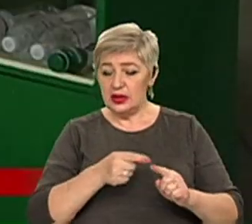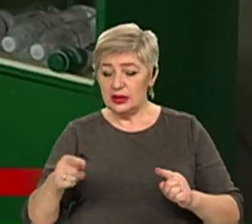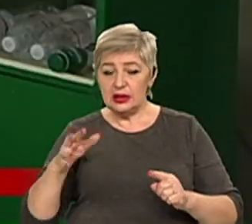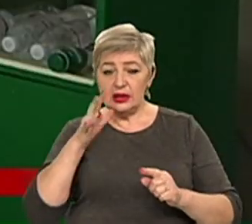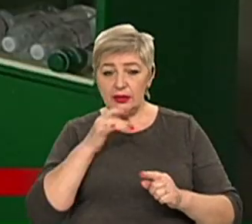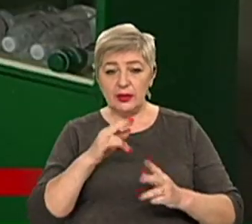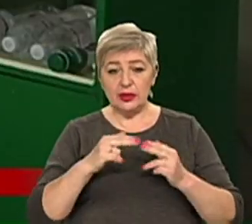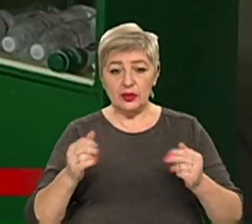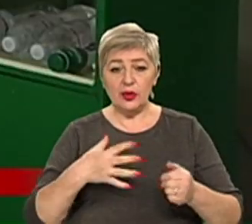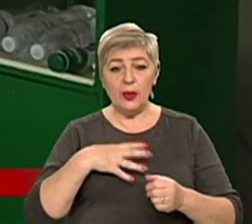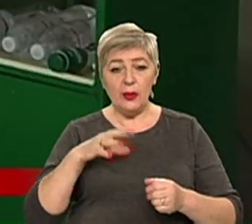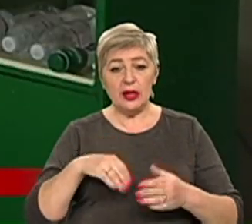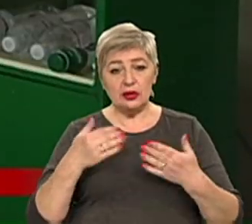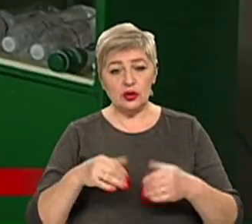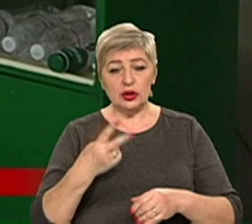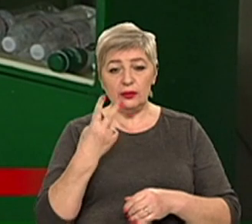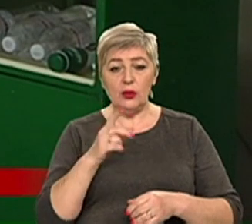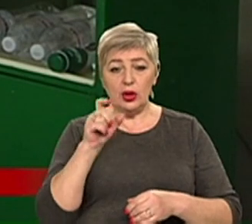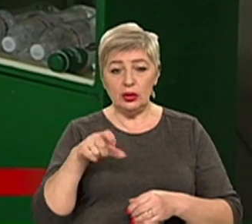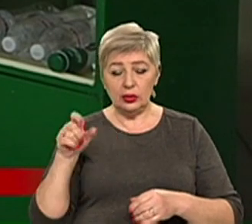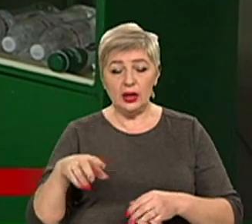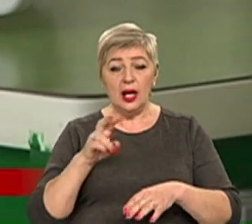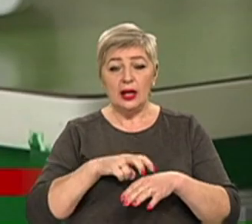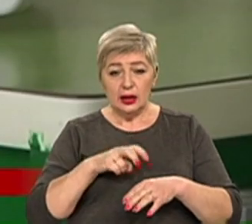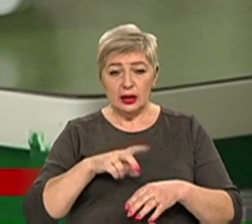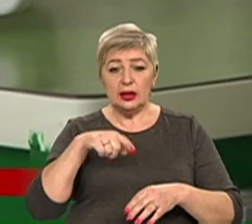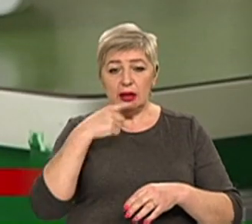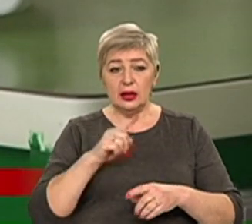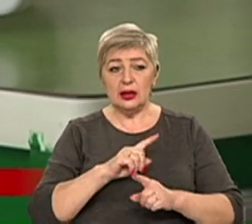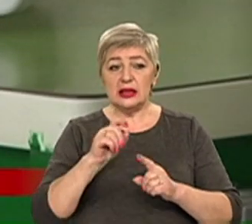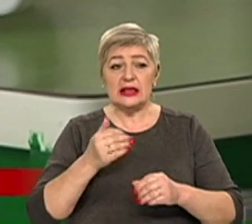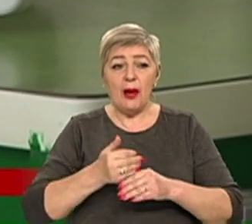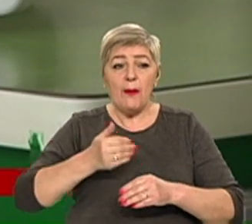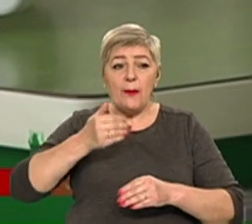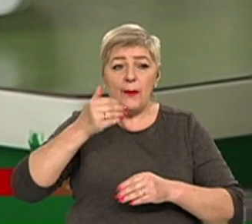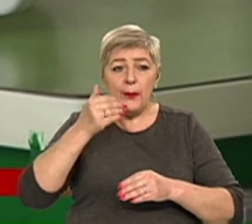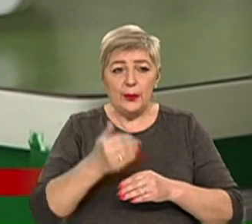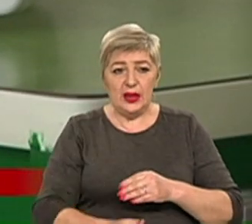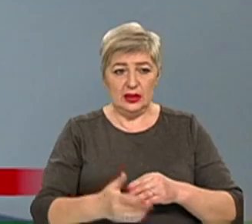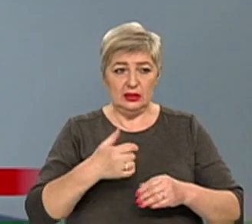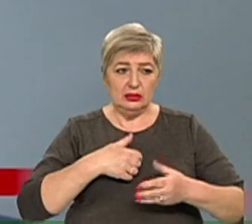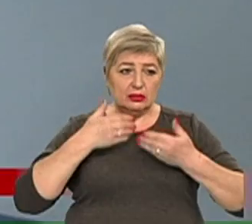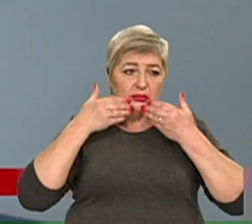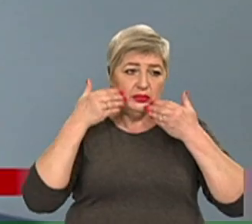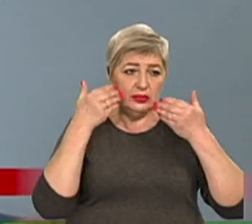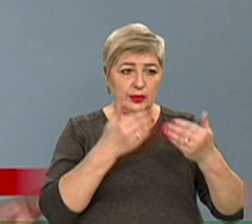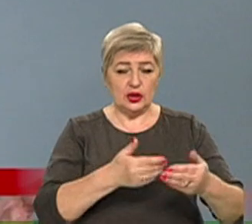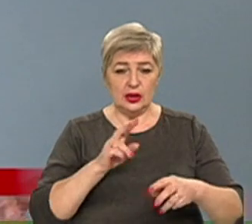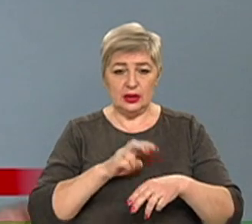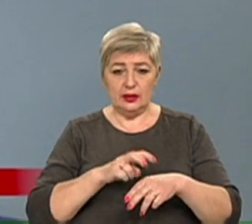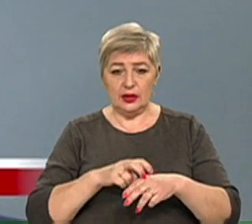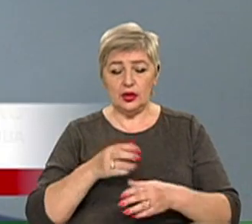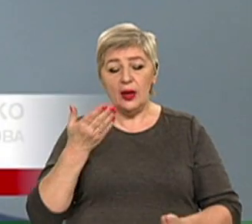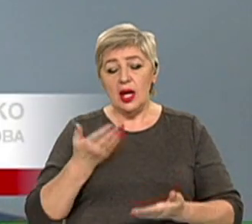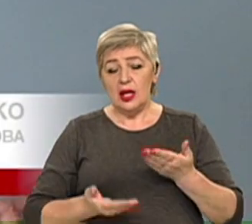померли 2 людей. Лікарі наголошують, усе через запізнє виявлення хвороби. Якщо